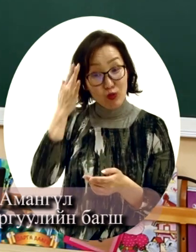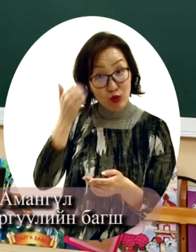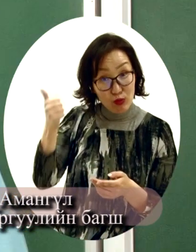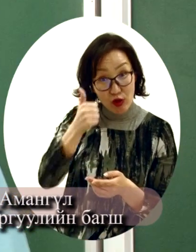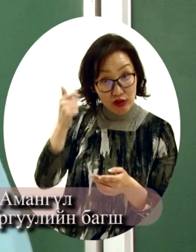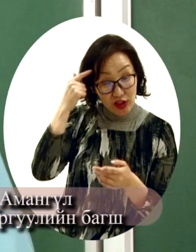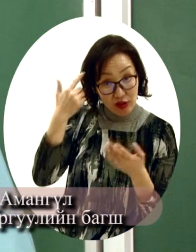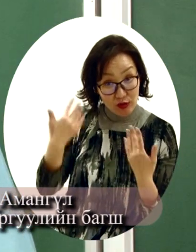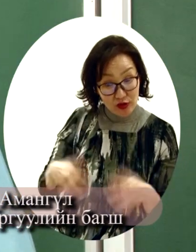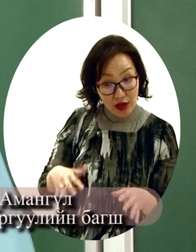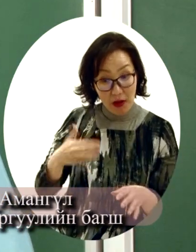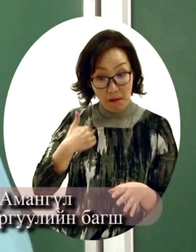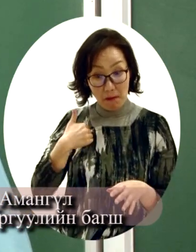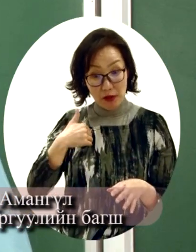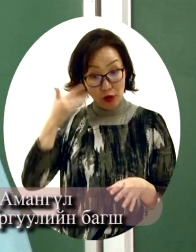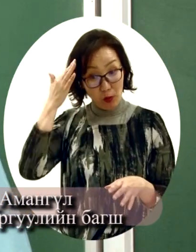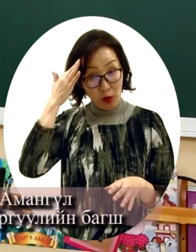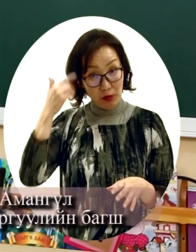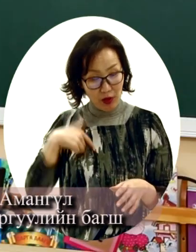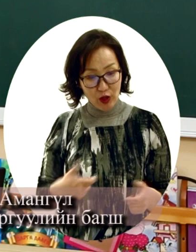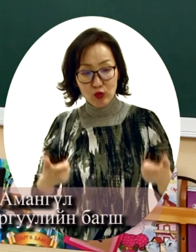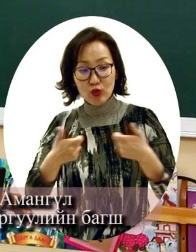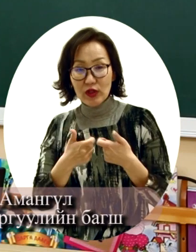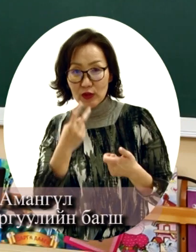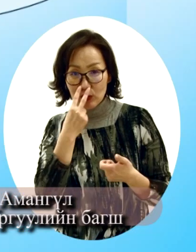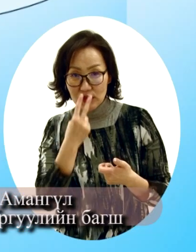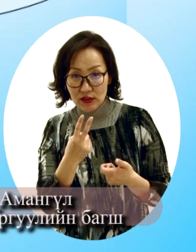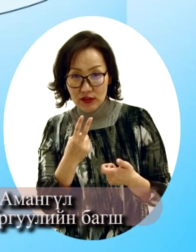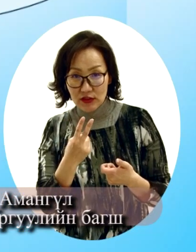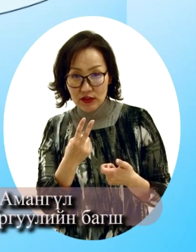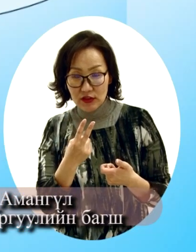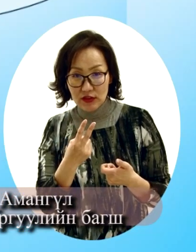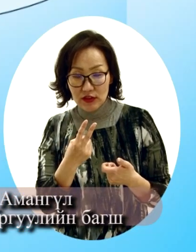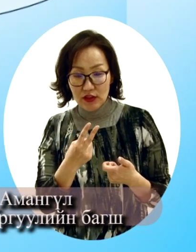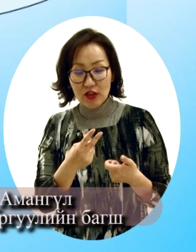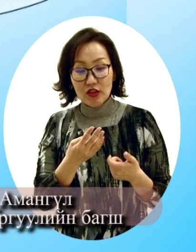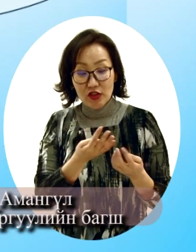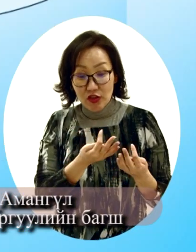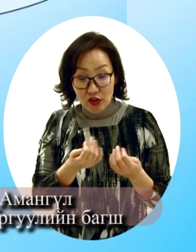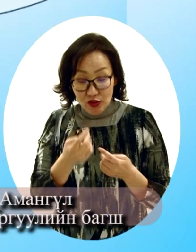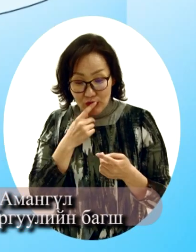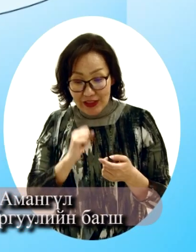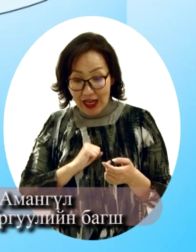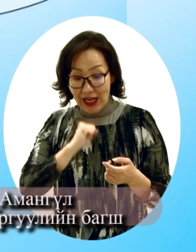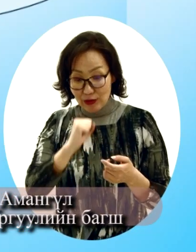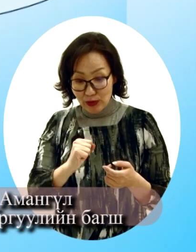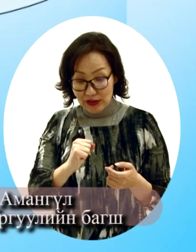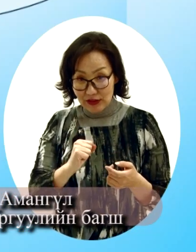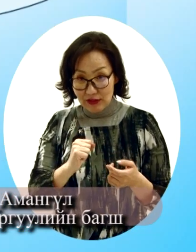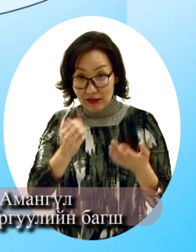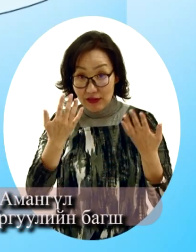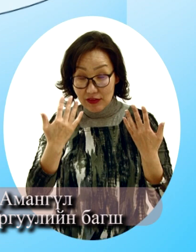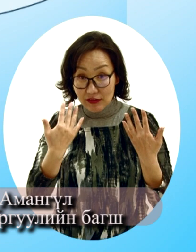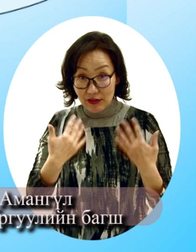Kskasha peel glue jas up, surakko sang perculugus, isip the toll horndasang tower culugus.